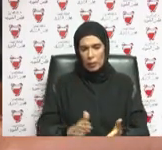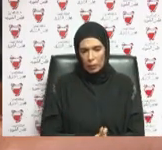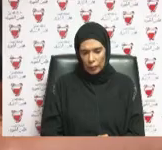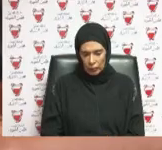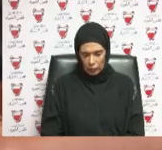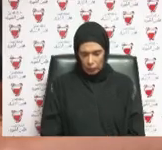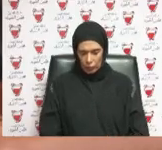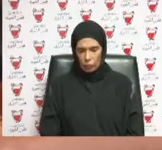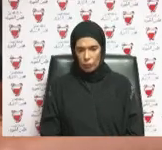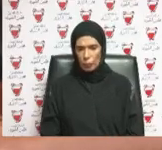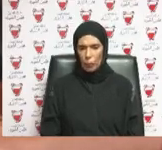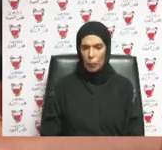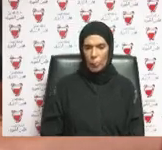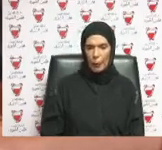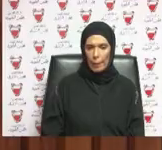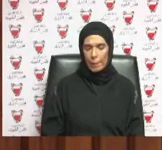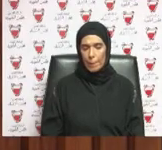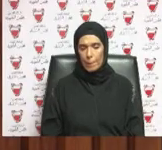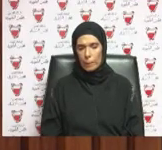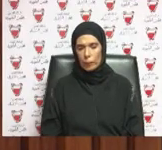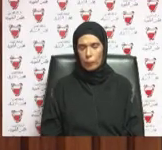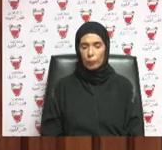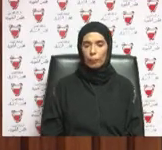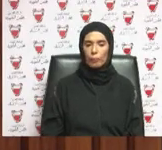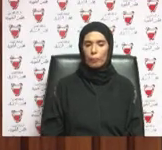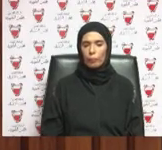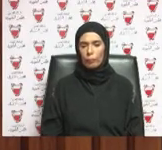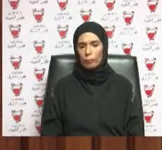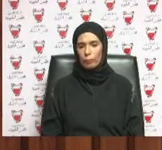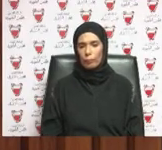لله وإنا إليه راجعون. شكرا معالي الرئيس. شكرا.